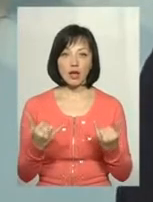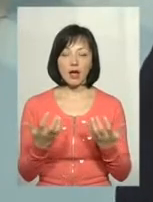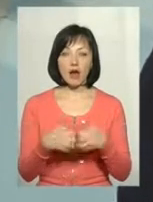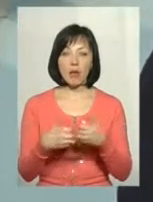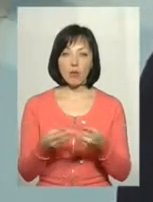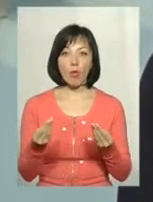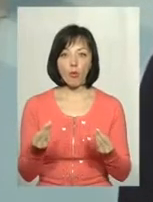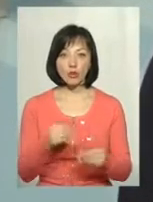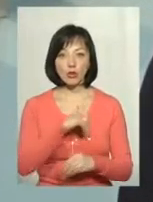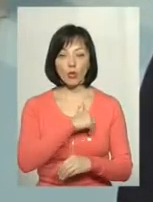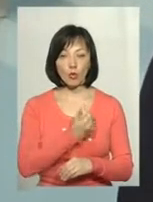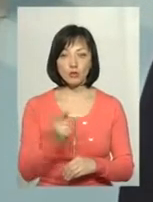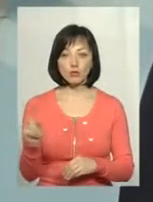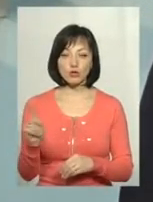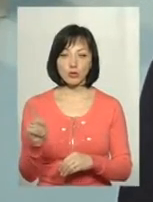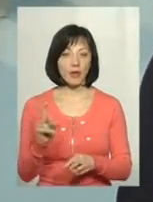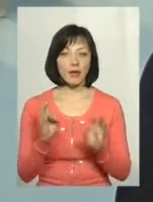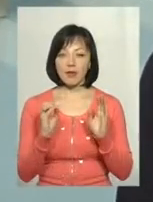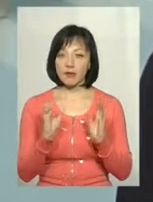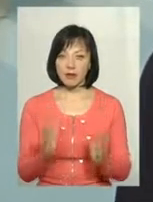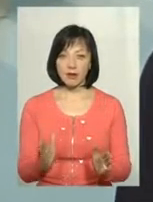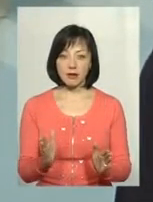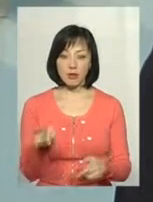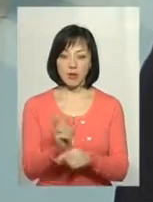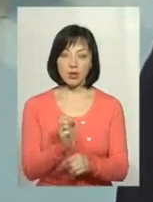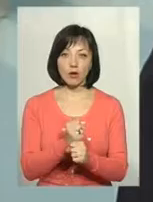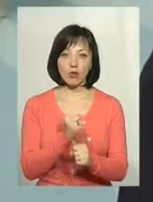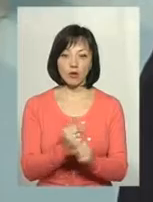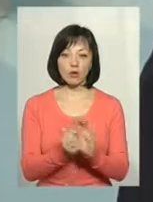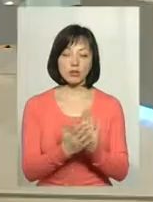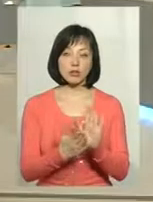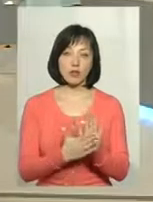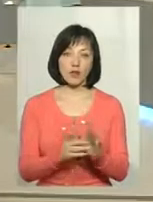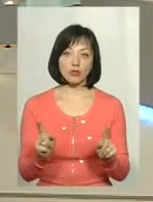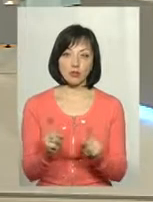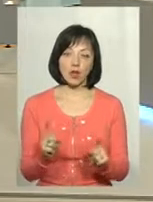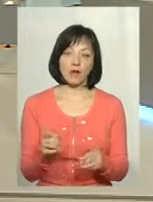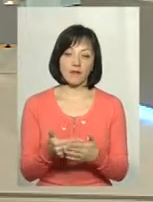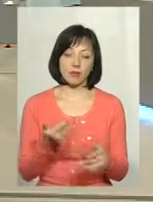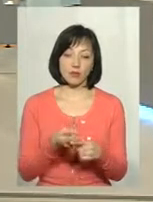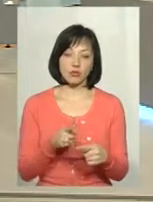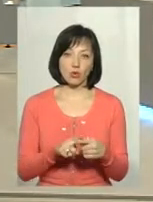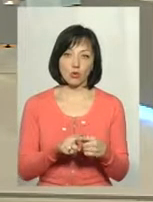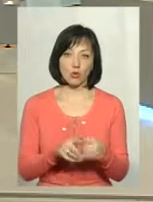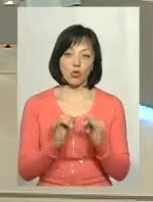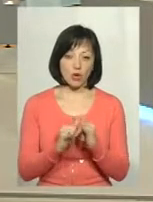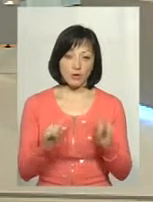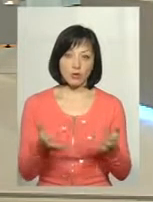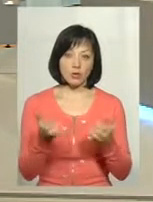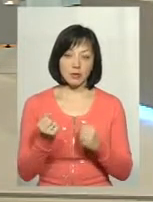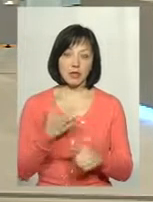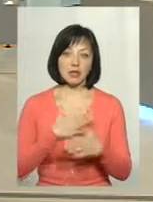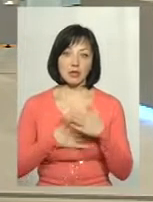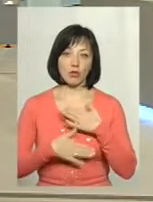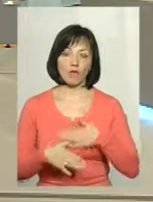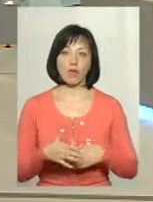кошти і хочемо, щоб не тільки приходити на роботу і констатувати щось, а щоб від цього розвитку отримати